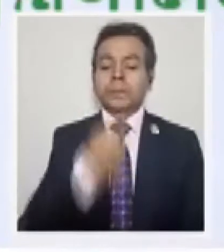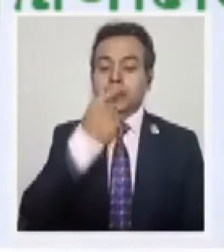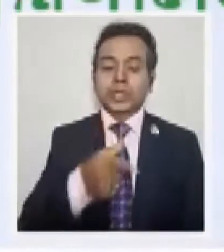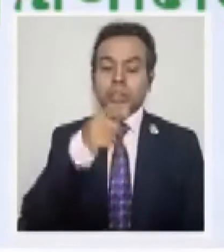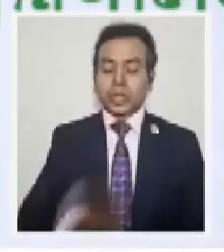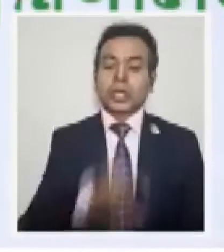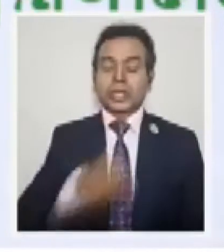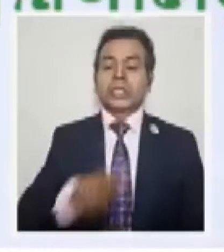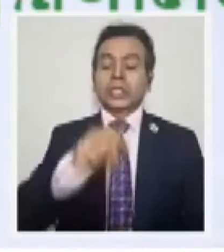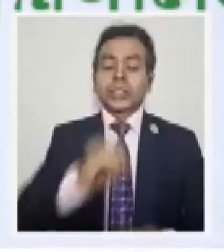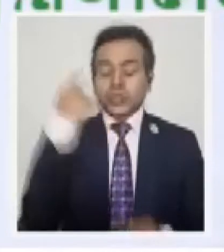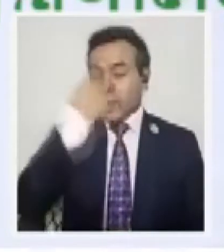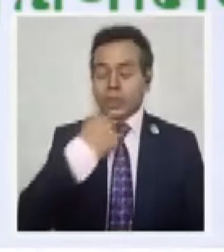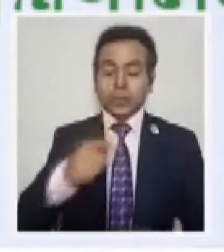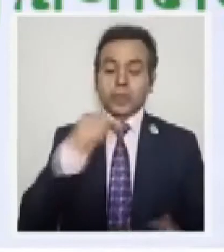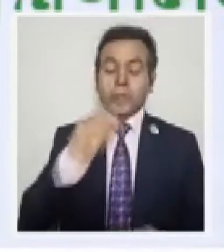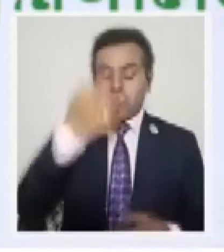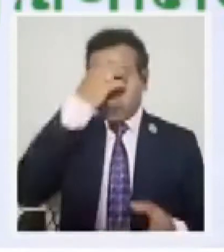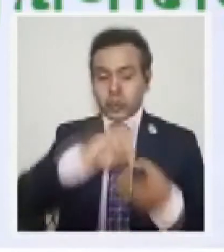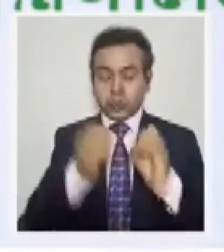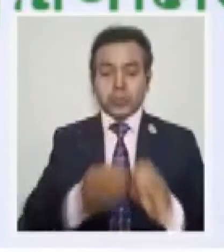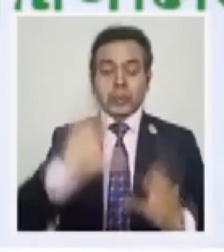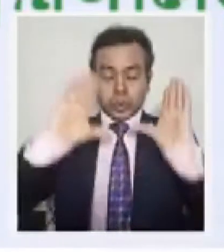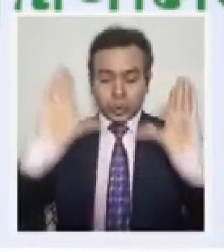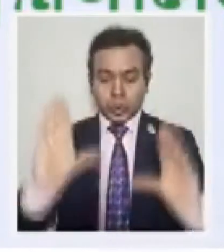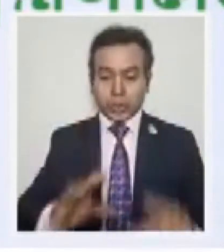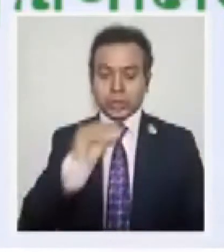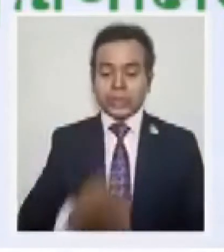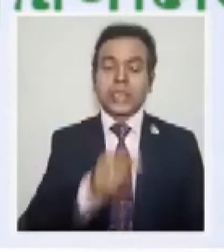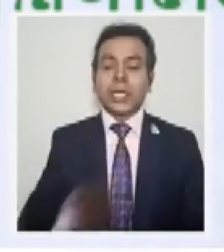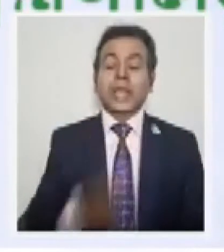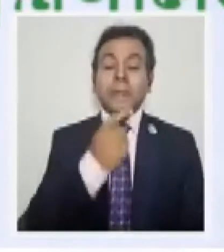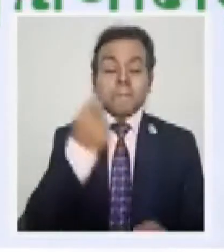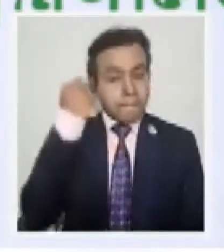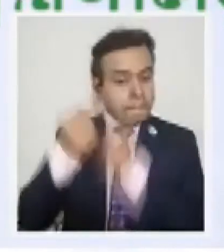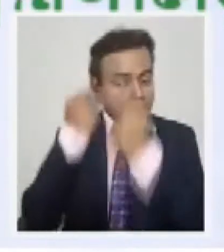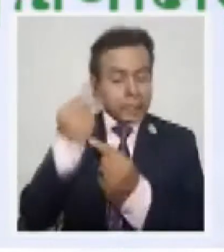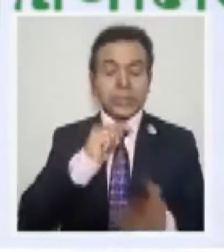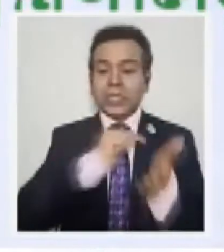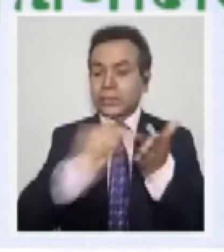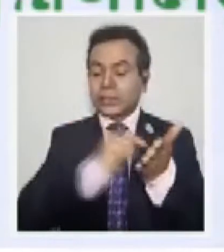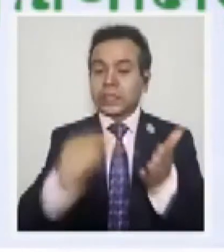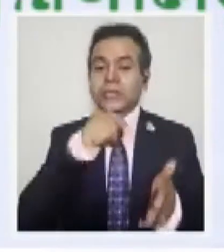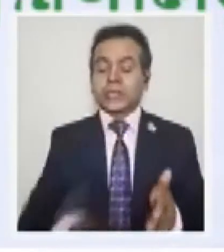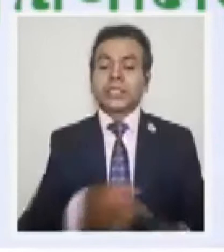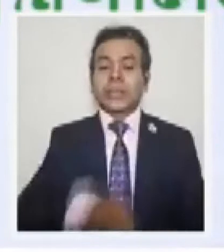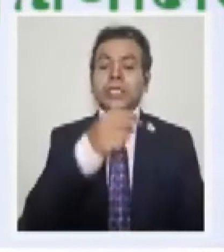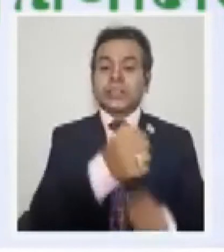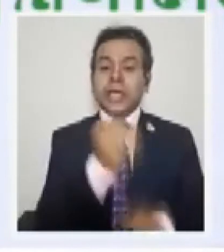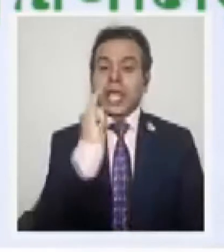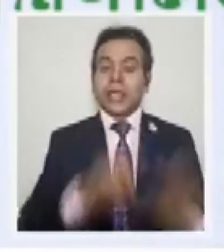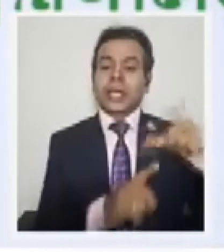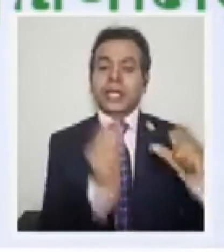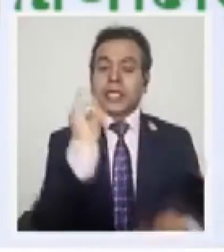স্বাস্থ্য অধিদপ্তরের ওয়েবসাইটে কোভিড-19 মহামারীর সামাজিক ও প্রাতিষ্ঠানিক সংক্রমণ প্রতিরোধ ও নিয়ন্ত্রণের কারিগরি